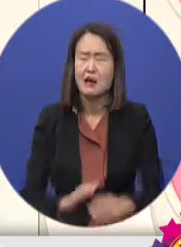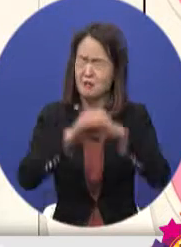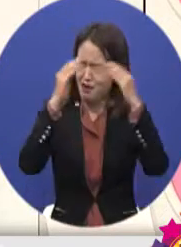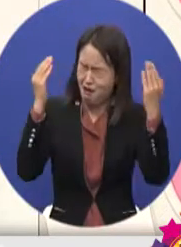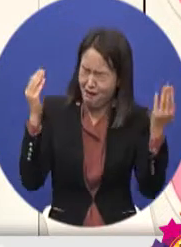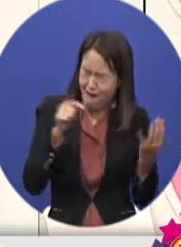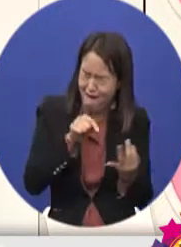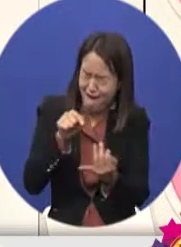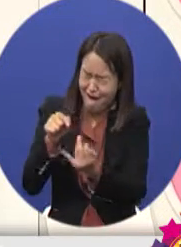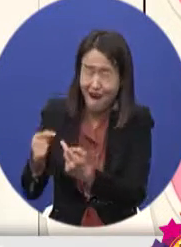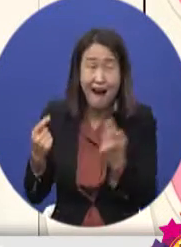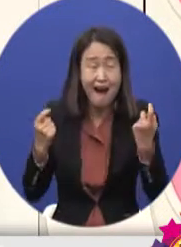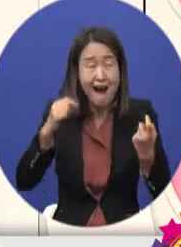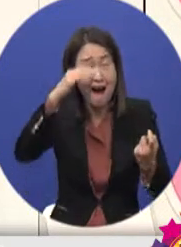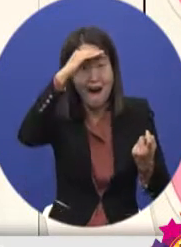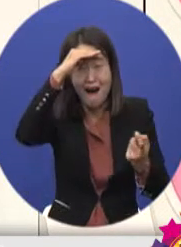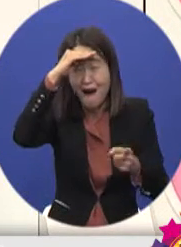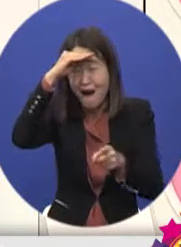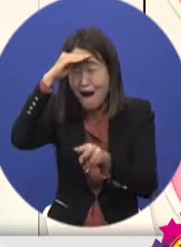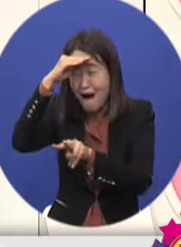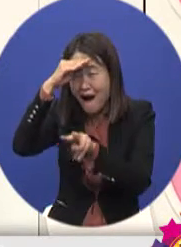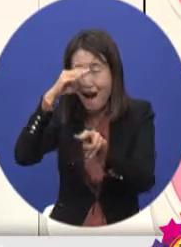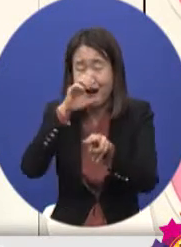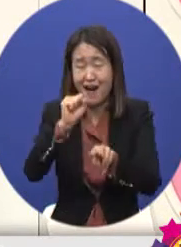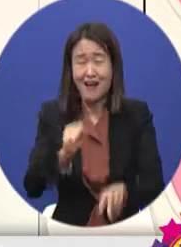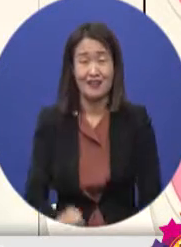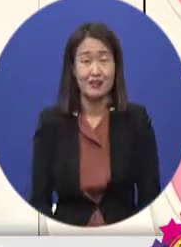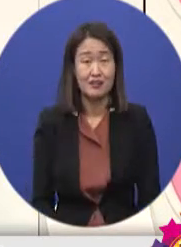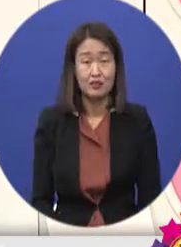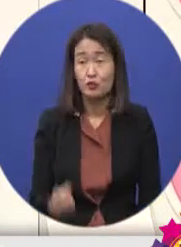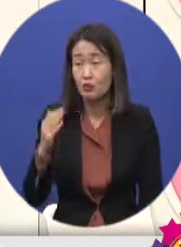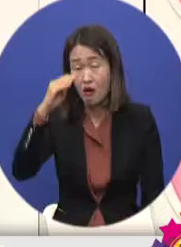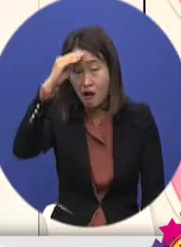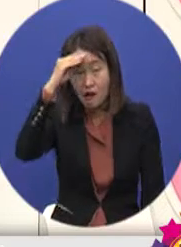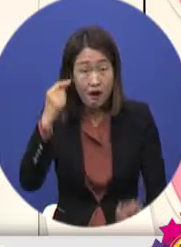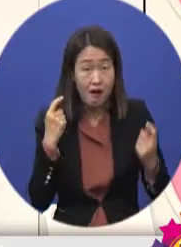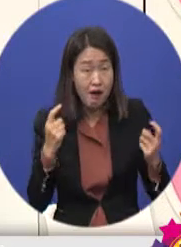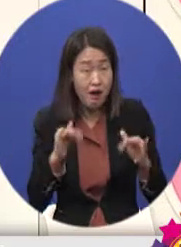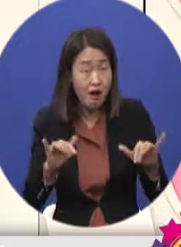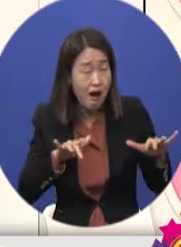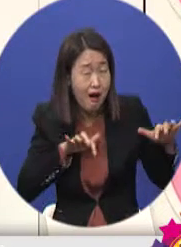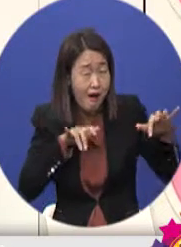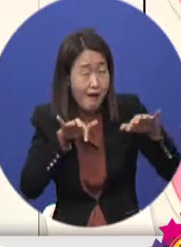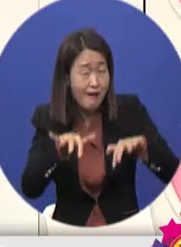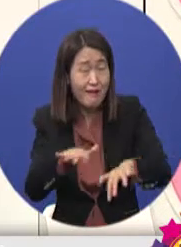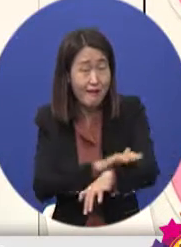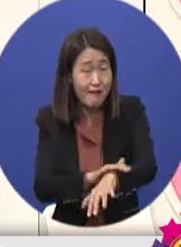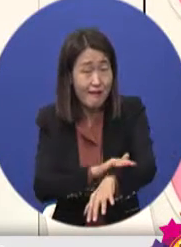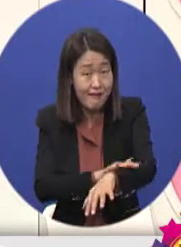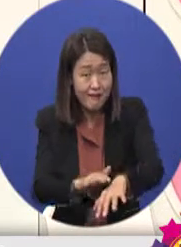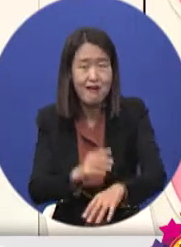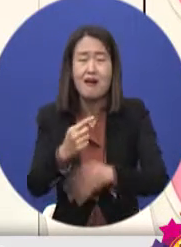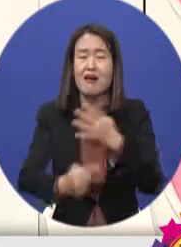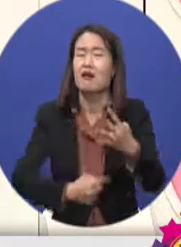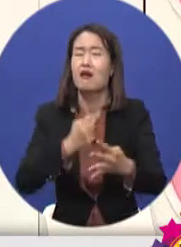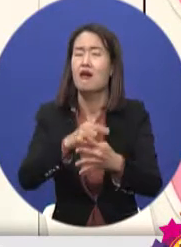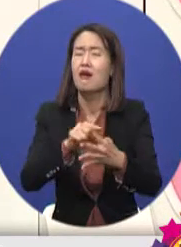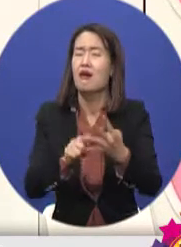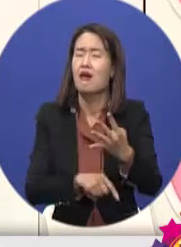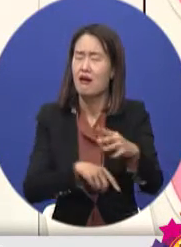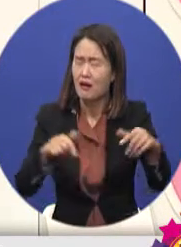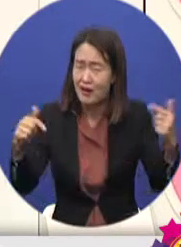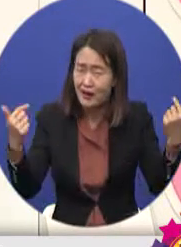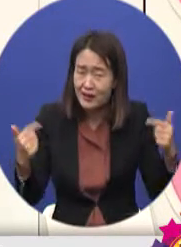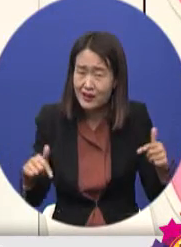게 다 관광지고. 네. 요즘에도 관광객들이 이렇게 많이 찾아오시겠죠? 제주도는 사시사철요.